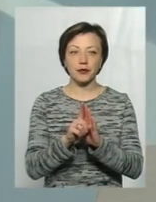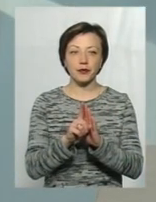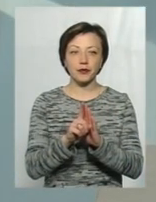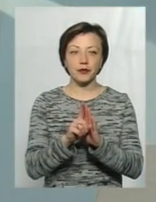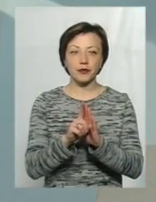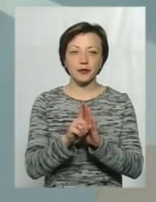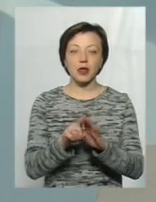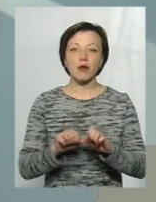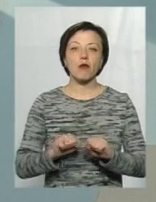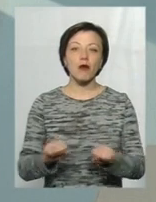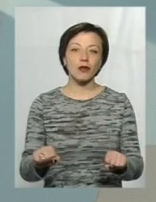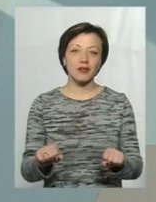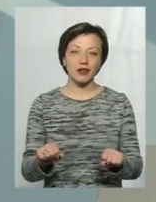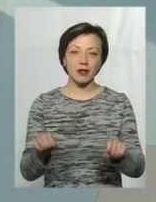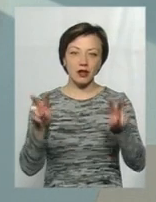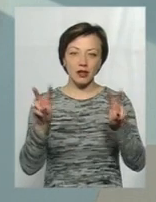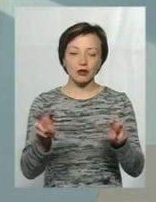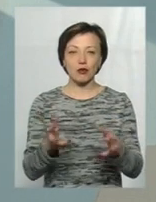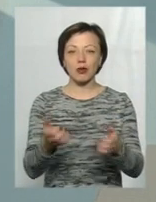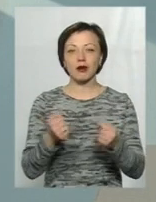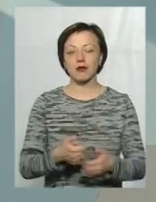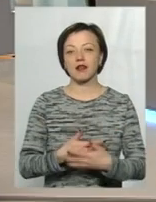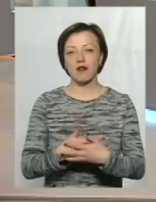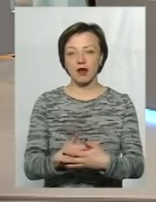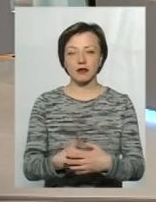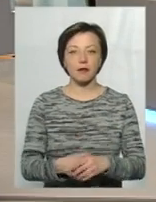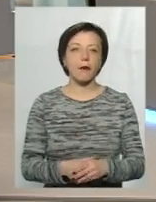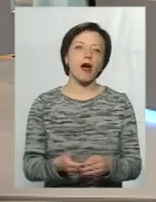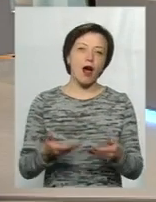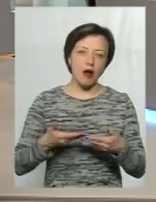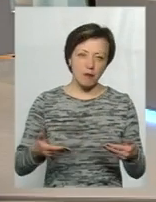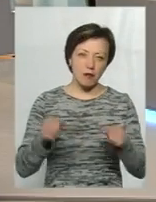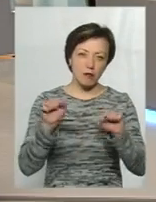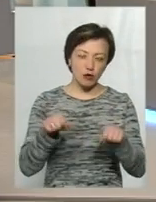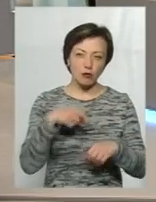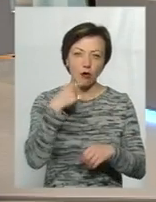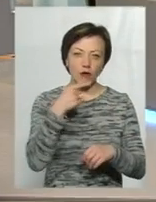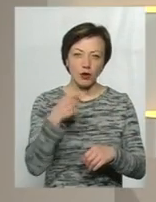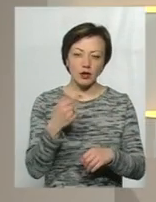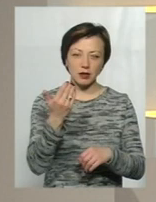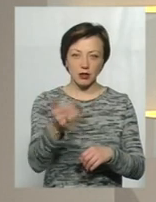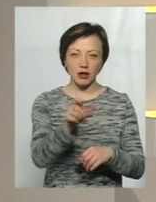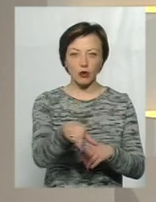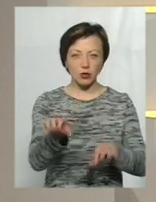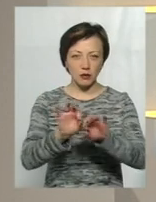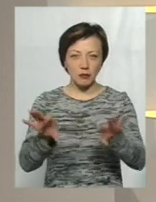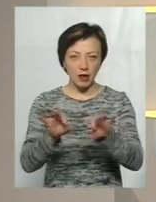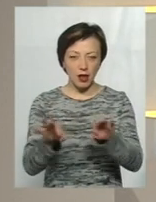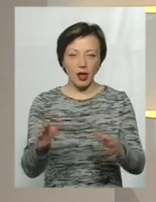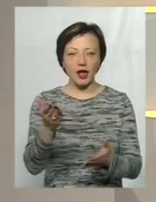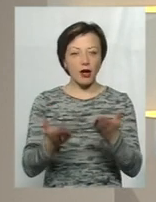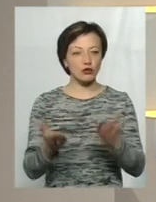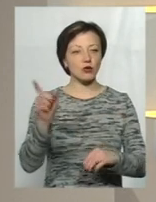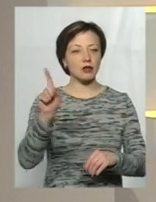героїчні подвиги для того, щоб отримати все-таки вагітність. Але ми можемо говорити сьогодні нашим глядачам про те, що якщо